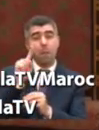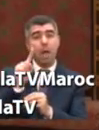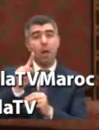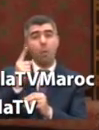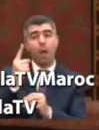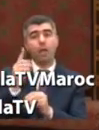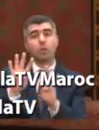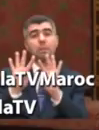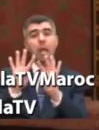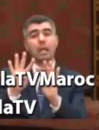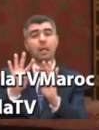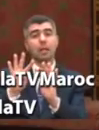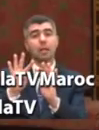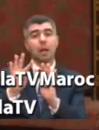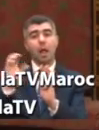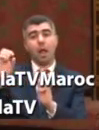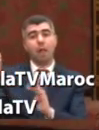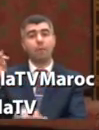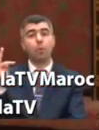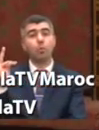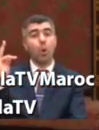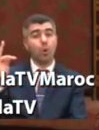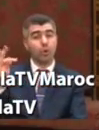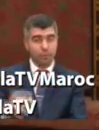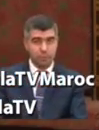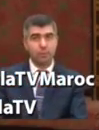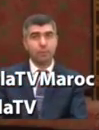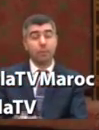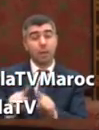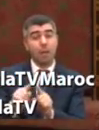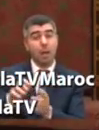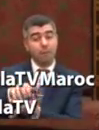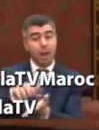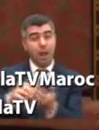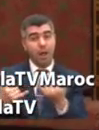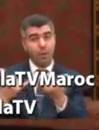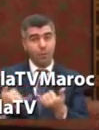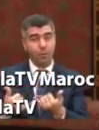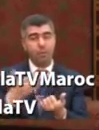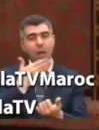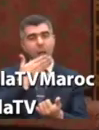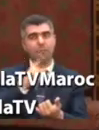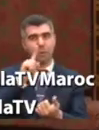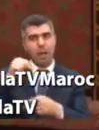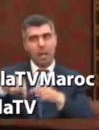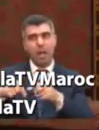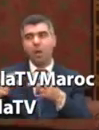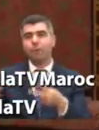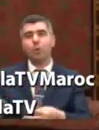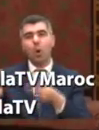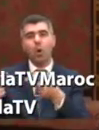181000 طن الى حد الان. الحمد لله انه يعني فلاحتنا كتطور وكتلقى الاسواق،